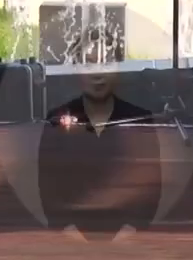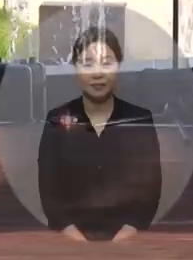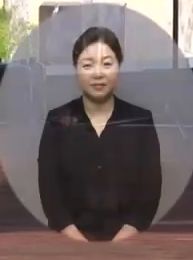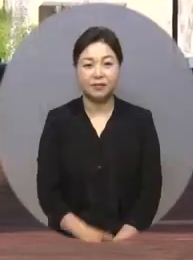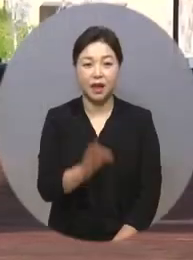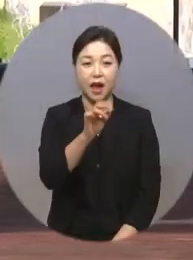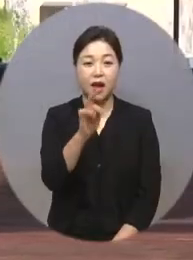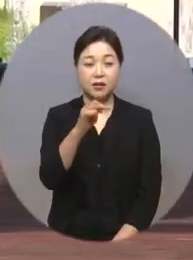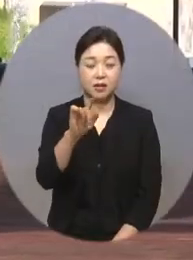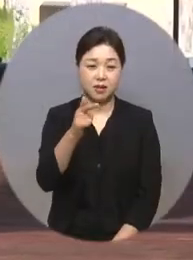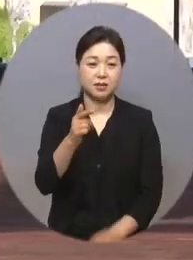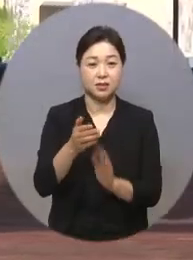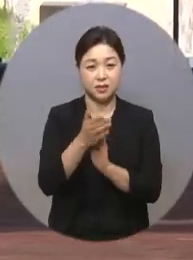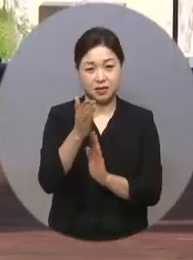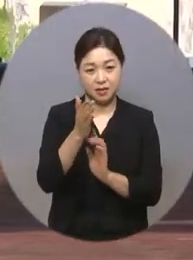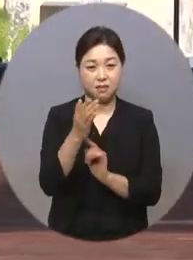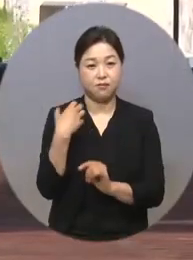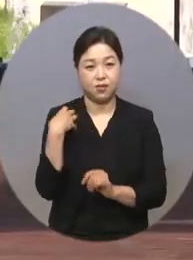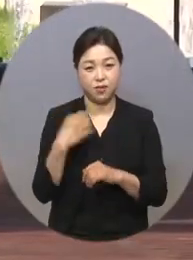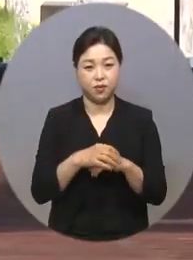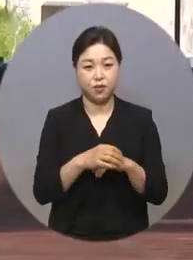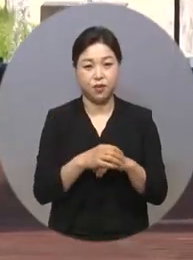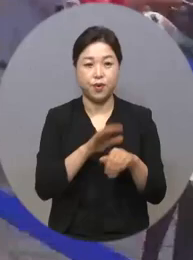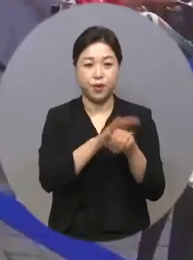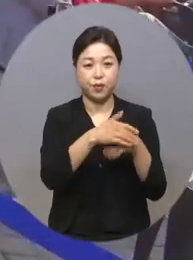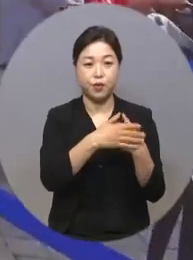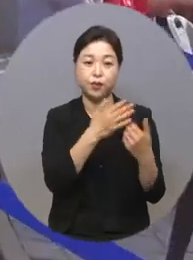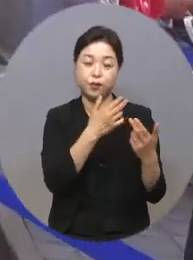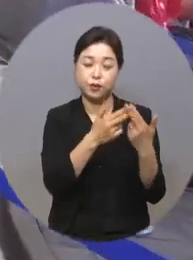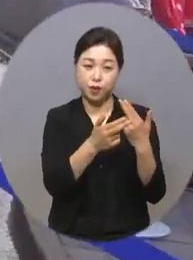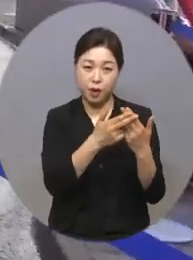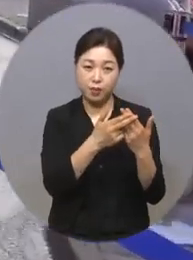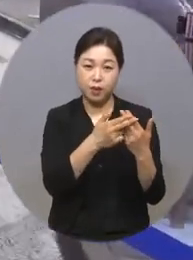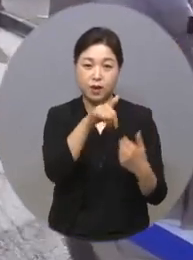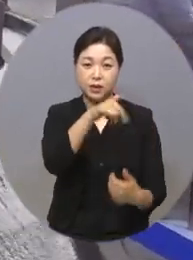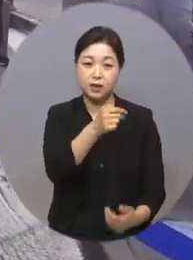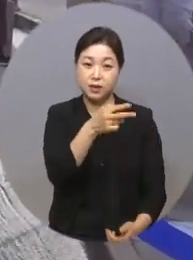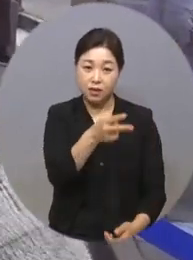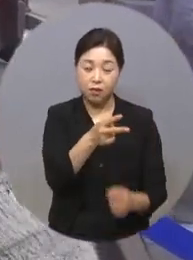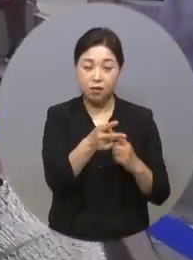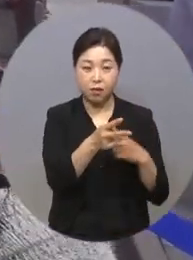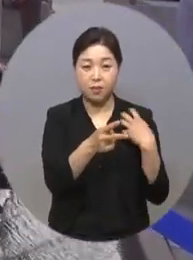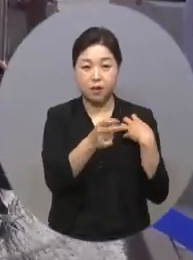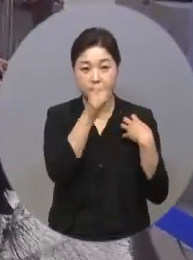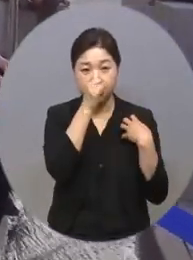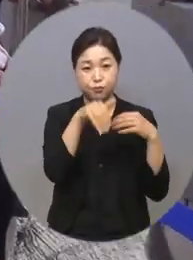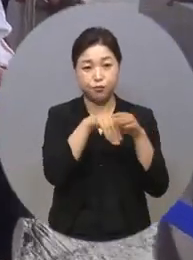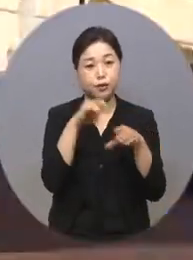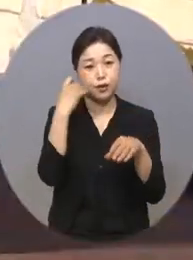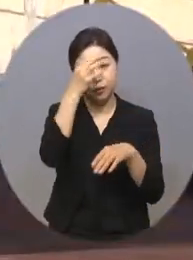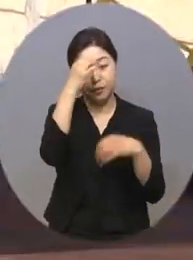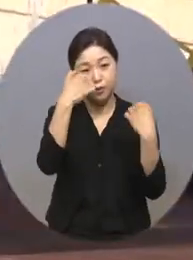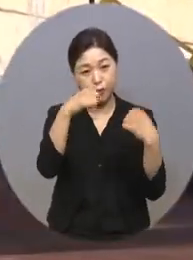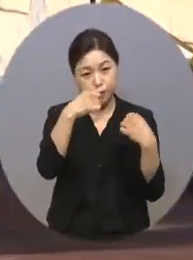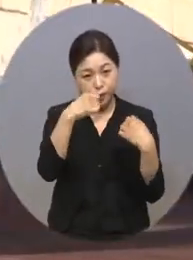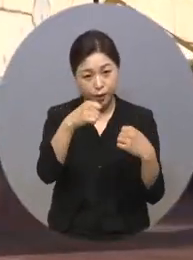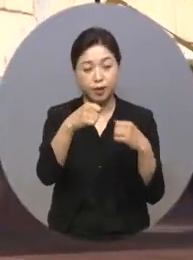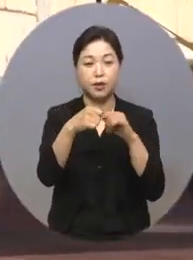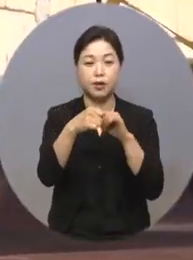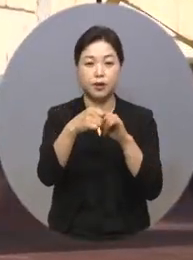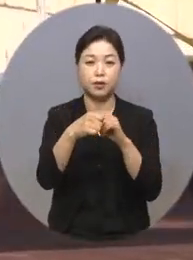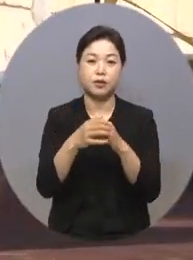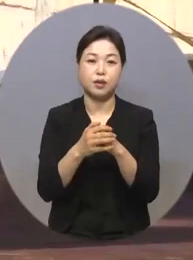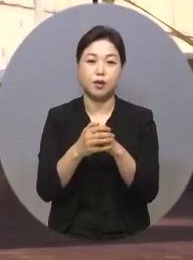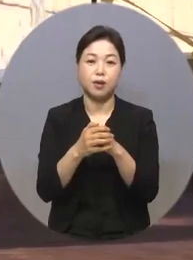아산시가 주최하고 협동조합 그려가 주관하는 문화예술공연과 플리마켓 빛나장이 28일